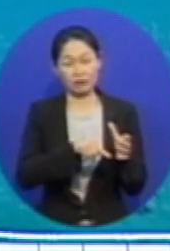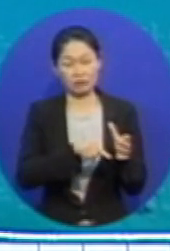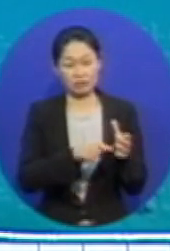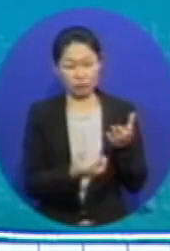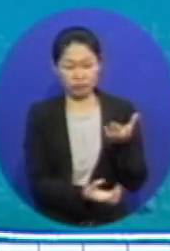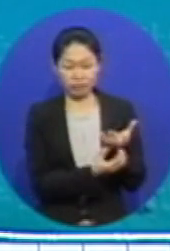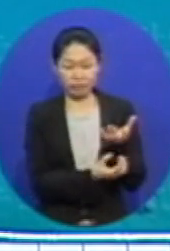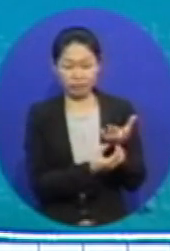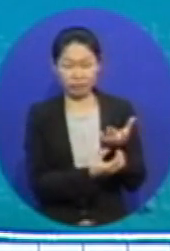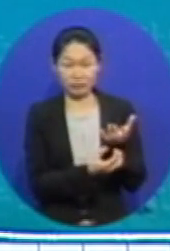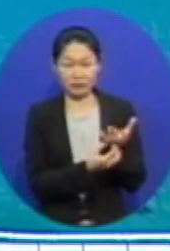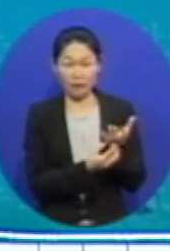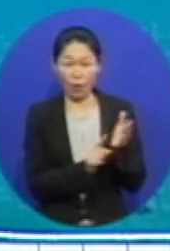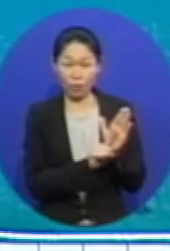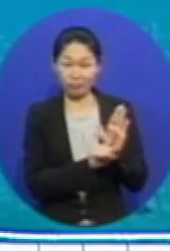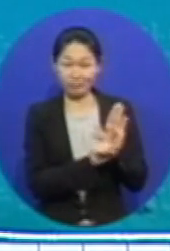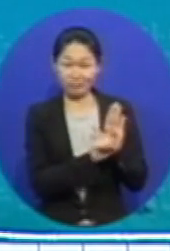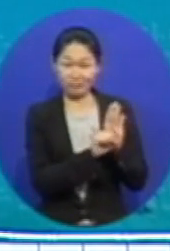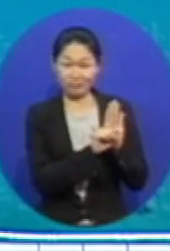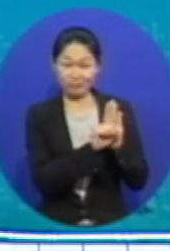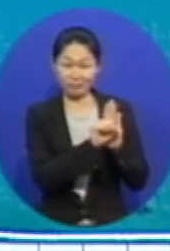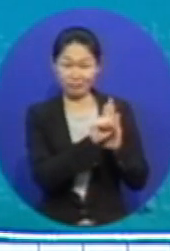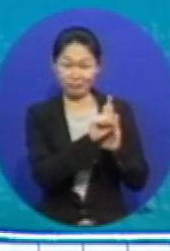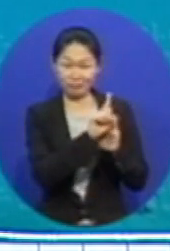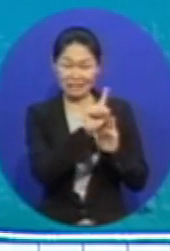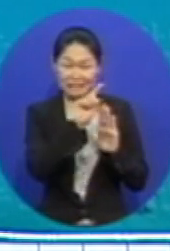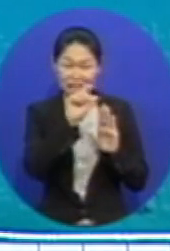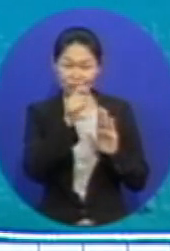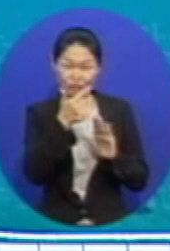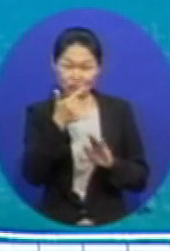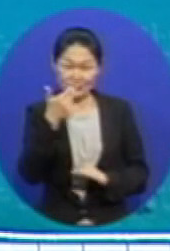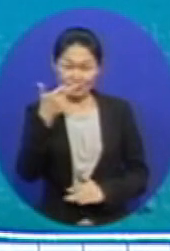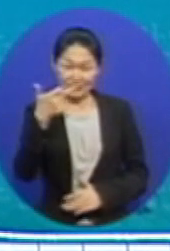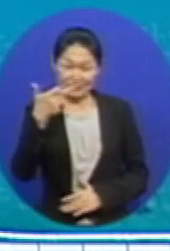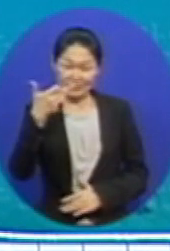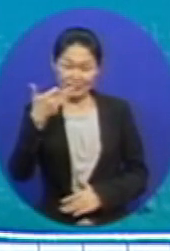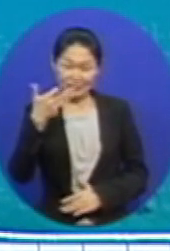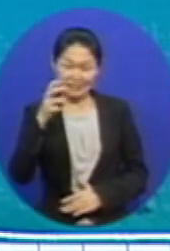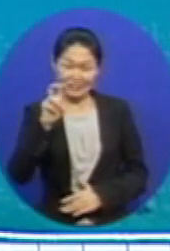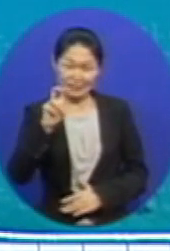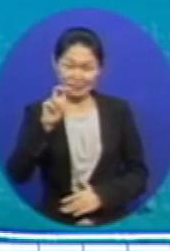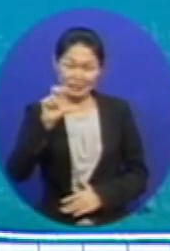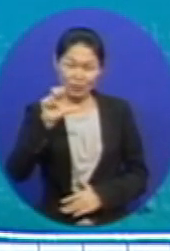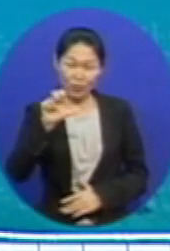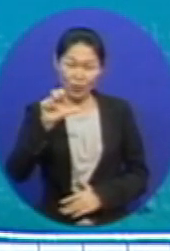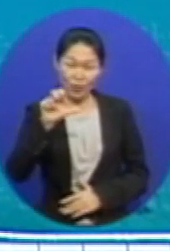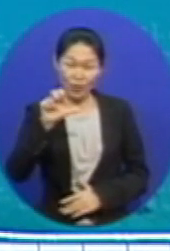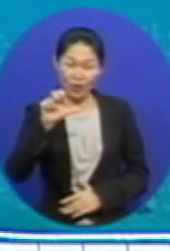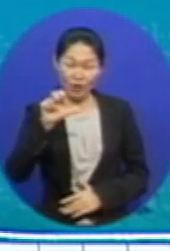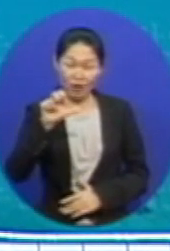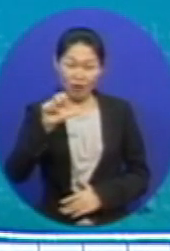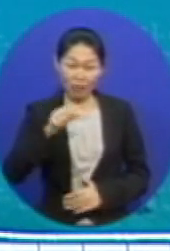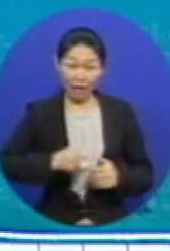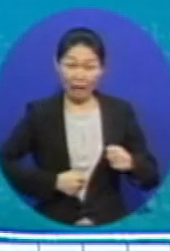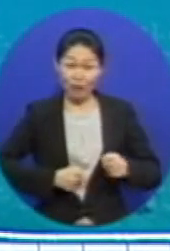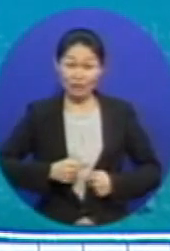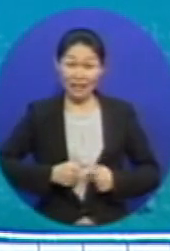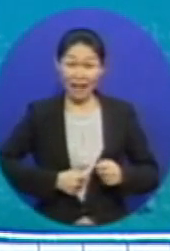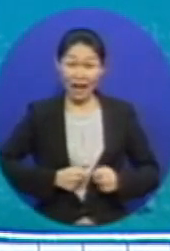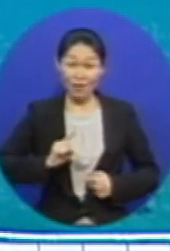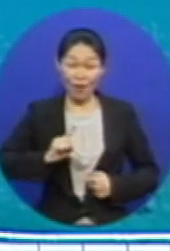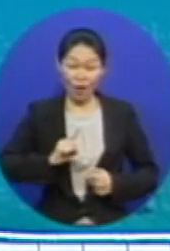5 수원이 올라갑니다 16 또 17도 20도 25도 개구리가